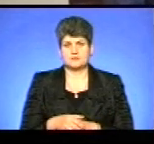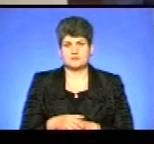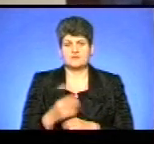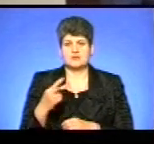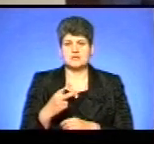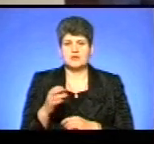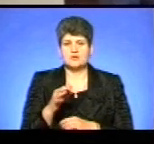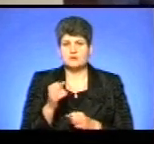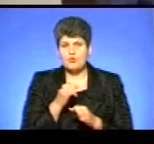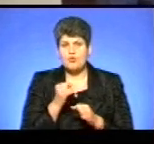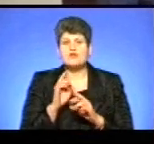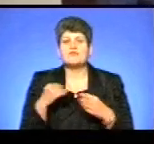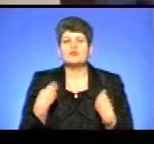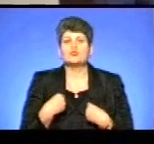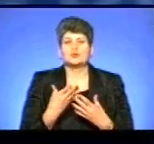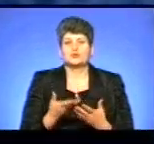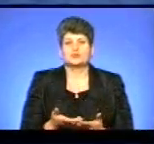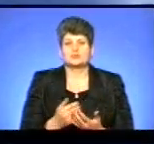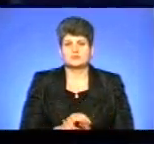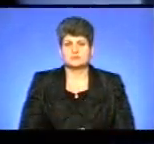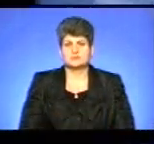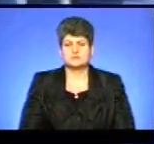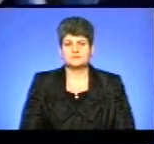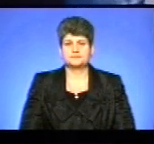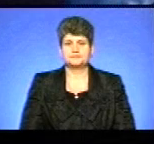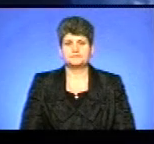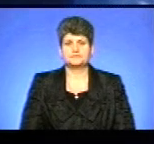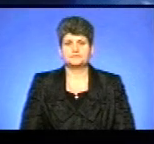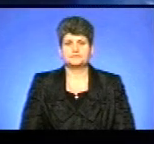20 разів морозу вдягни куртку, ні підкладки, нічого.